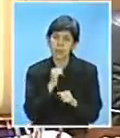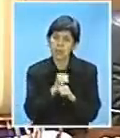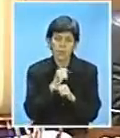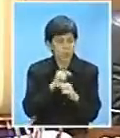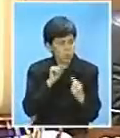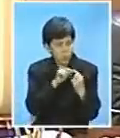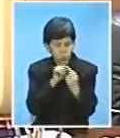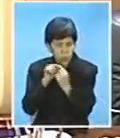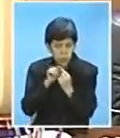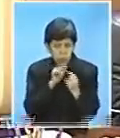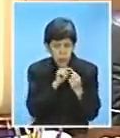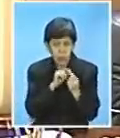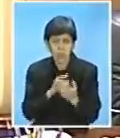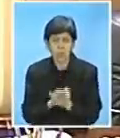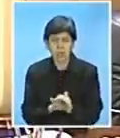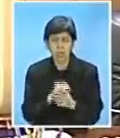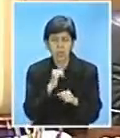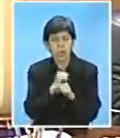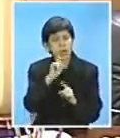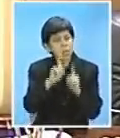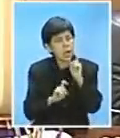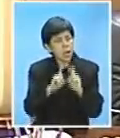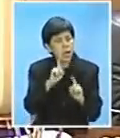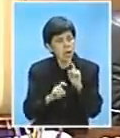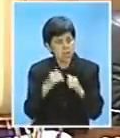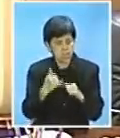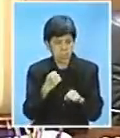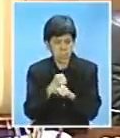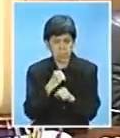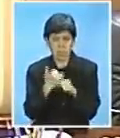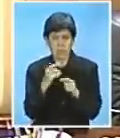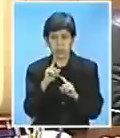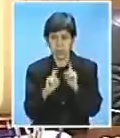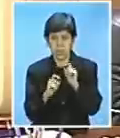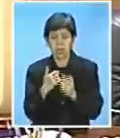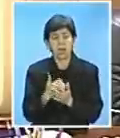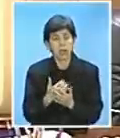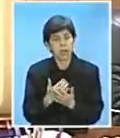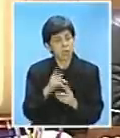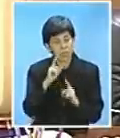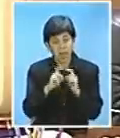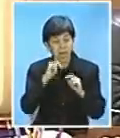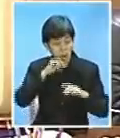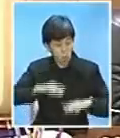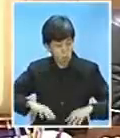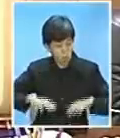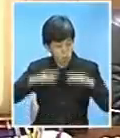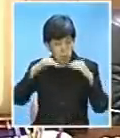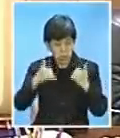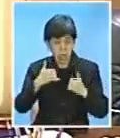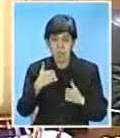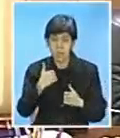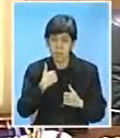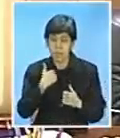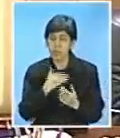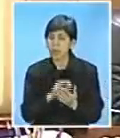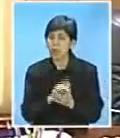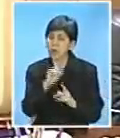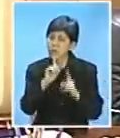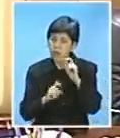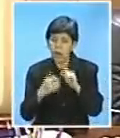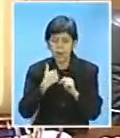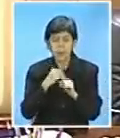งกันเพราะว่าการสูญเสียชีวิตในขณะที่เกิดนะฮะวิกฤตมหาอุทกภัยครั้งนี้นะครับมีการสูญเสียชีวิ